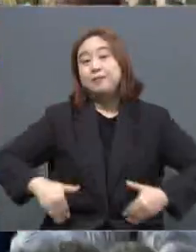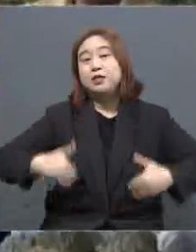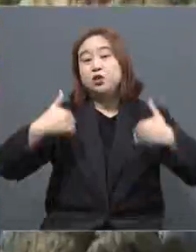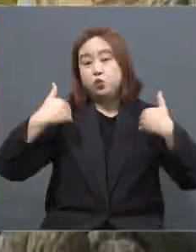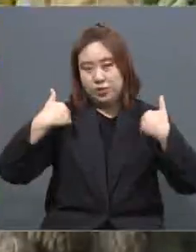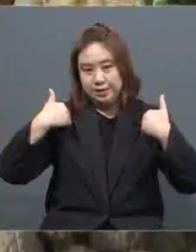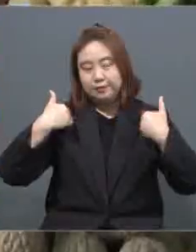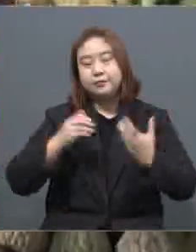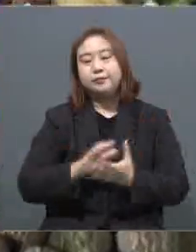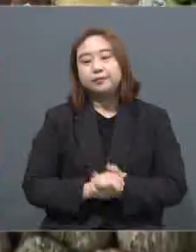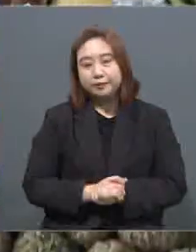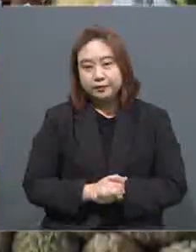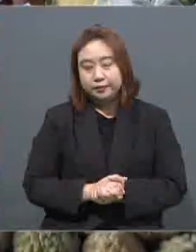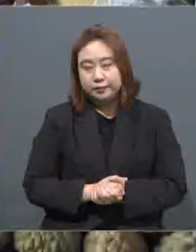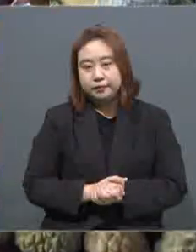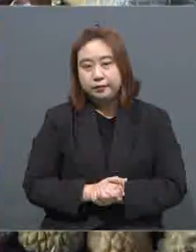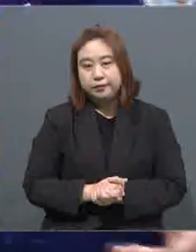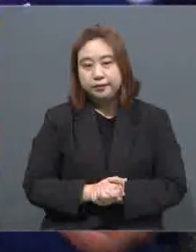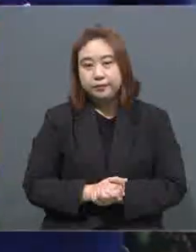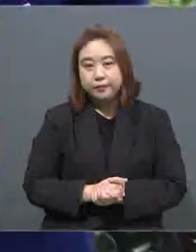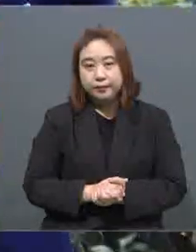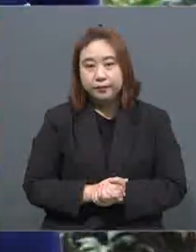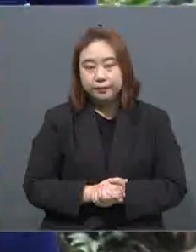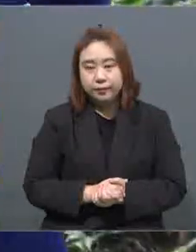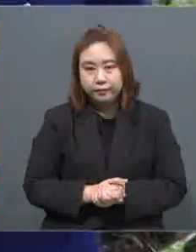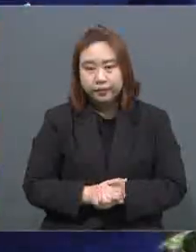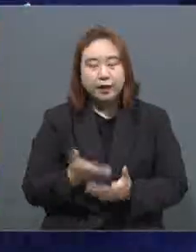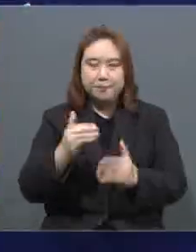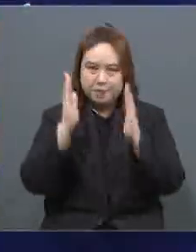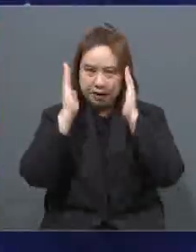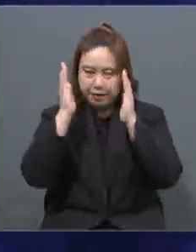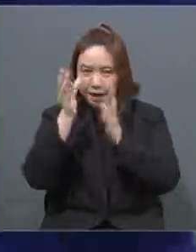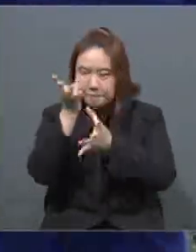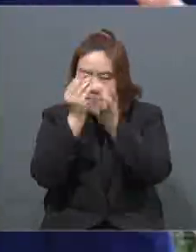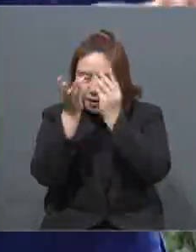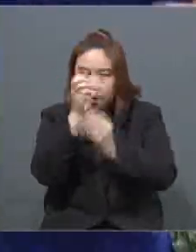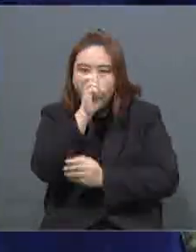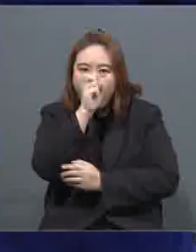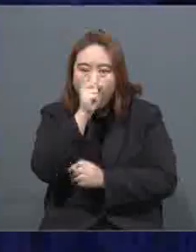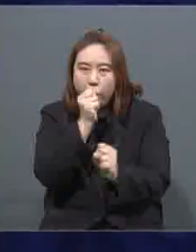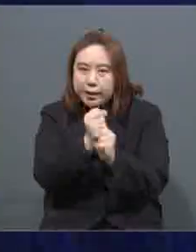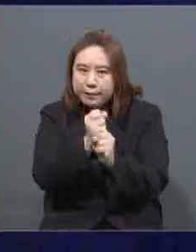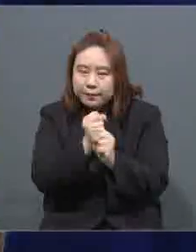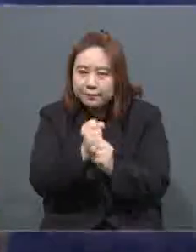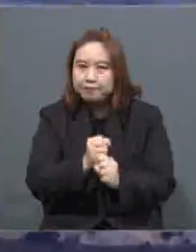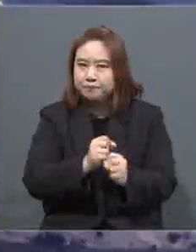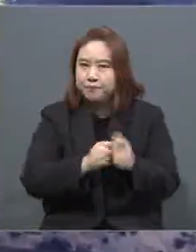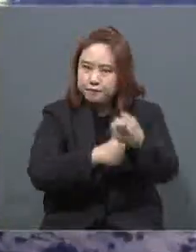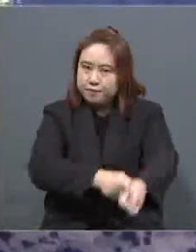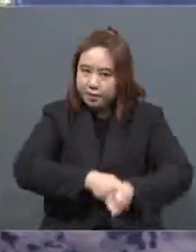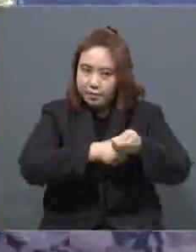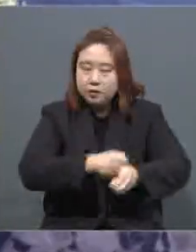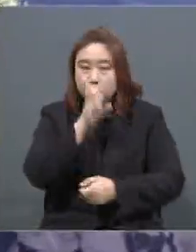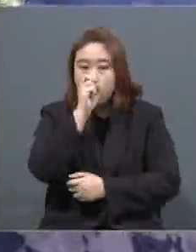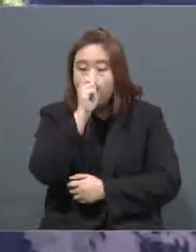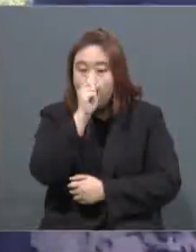ฎีใหม่ประยุกต์สู่โคกหนองนาหลังจากตั้งใจศึกษาและทดลองปฏิบัติการเกษตรอย่างมีระบบผลลัพธ์ที่